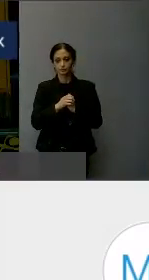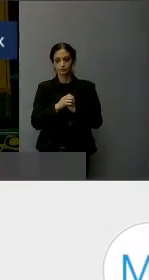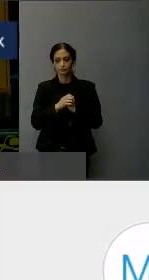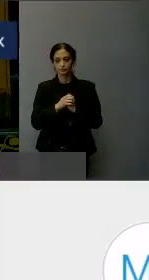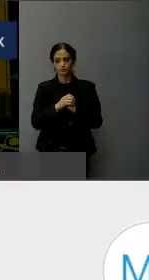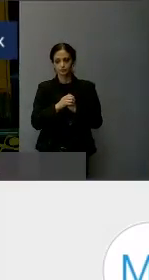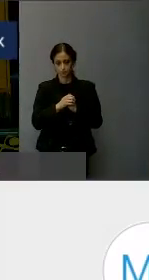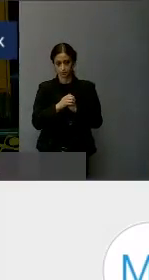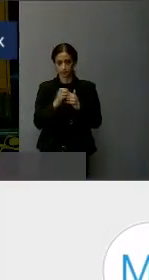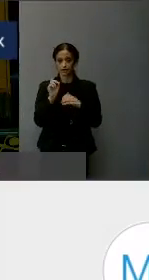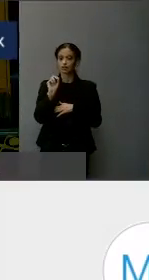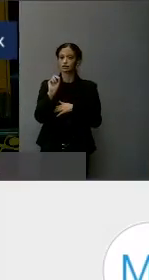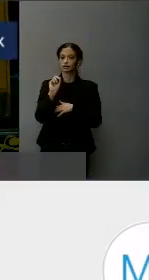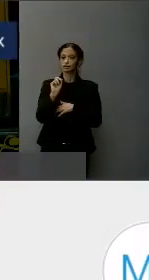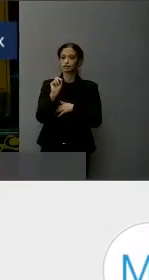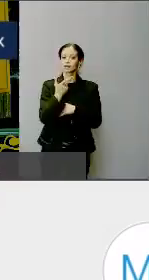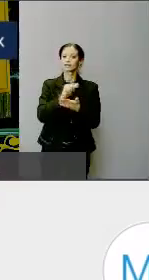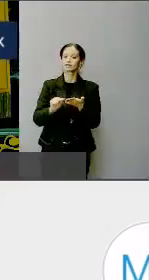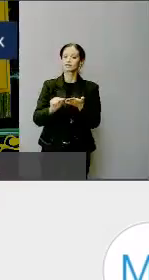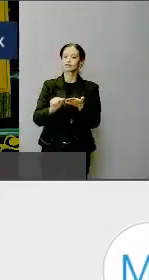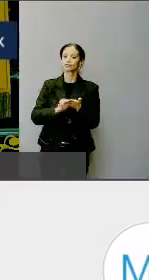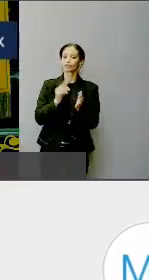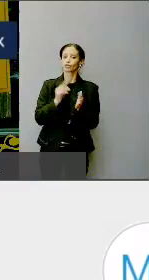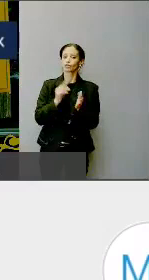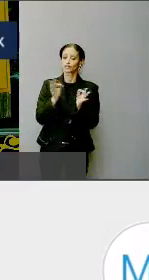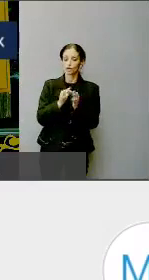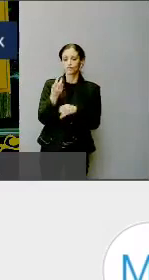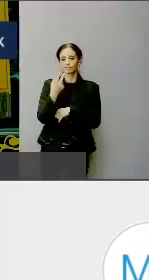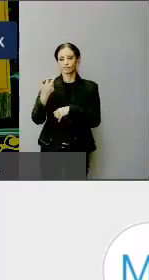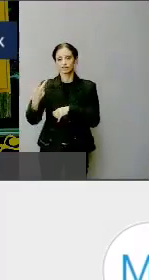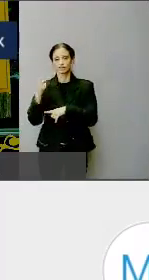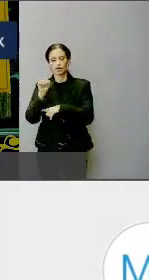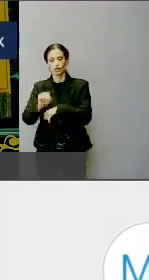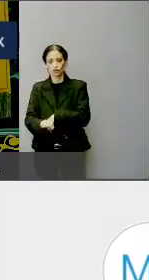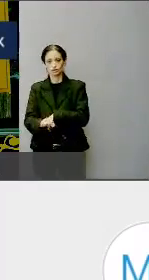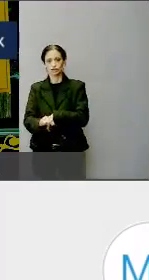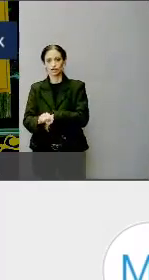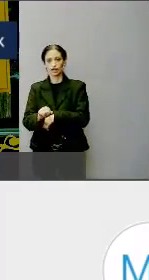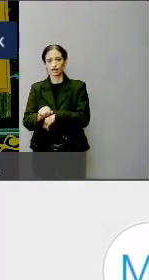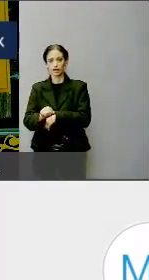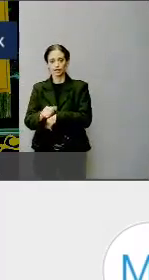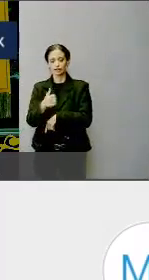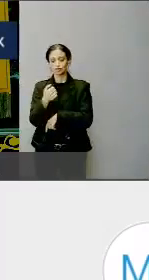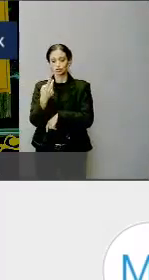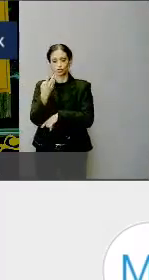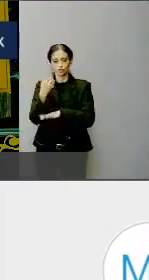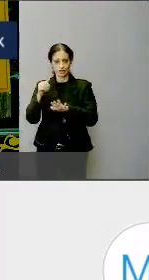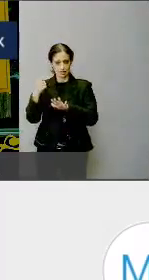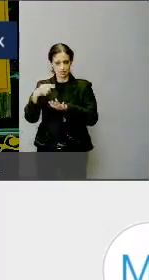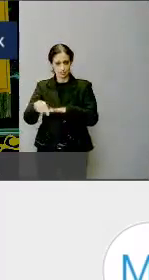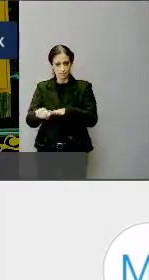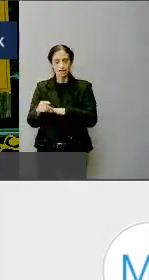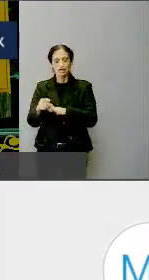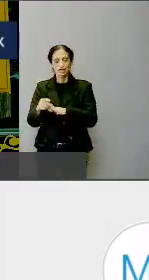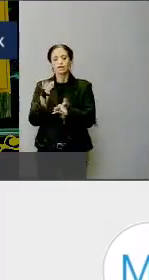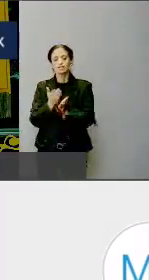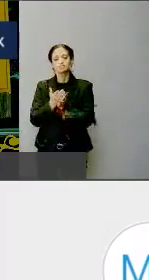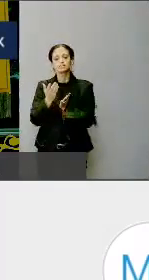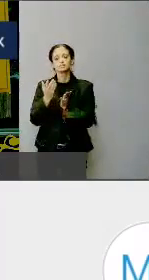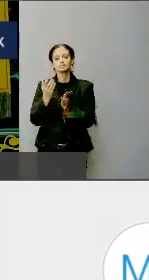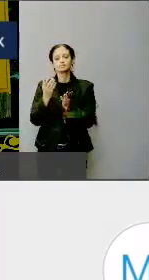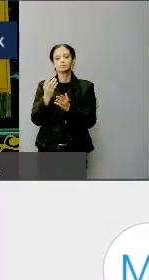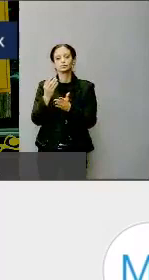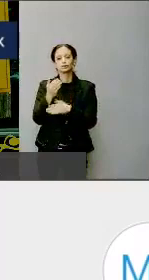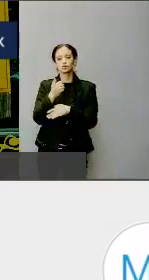13 13 voti favorevoli 23 contrari su 196 in votazione ora il